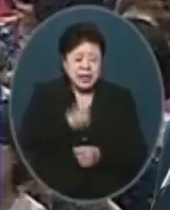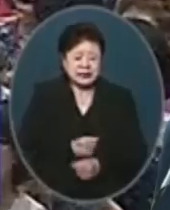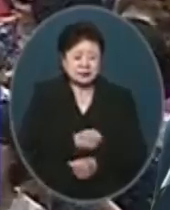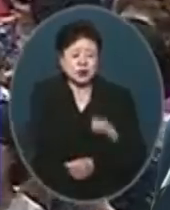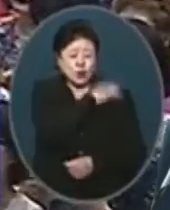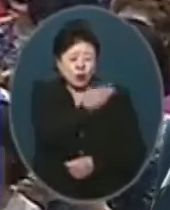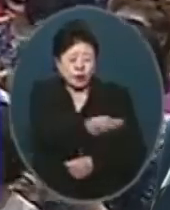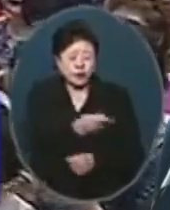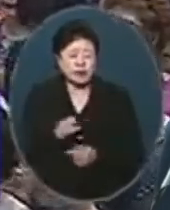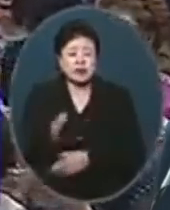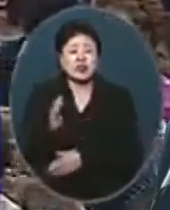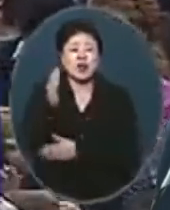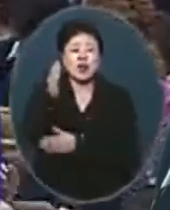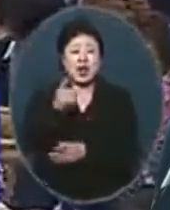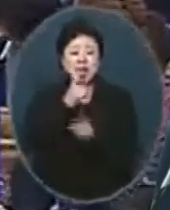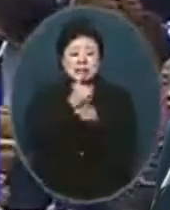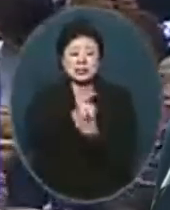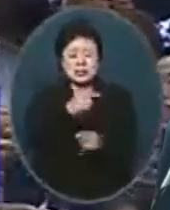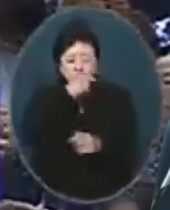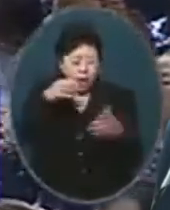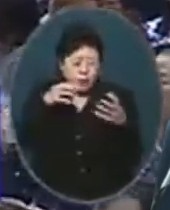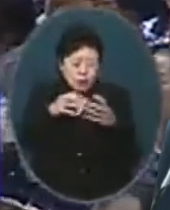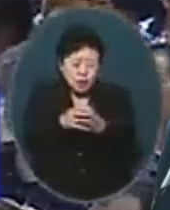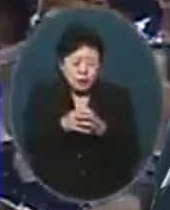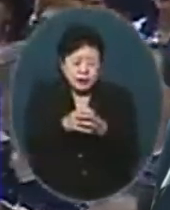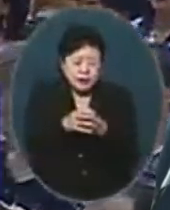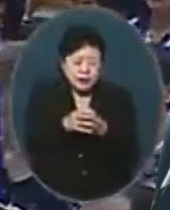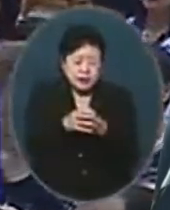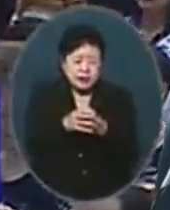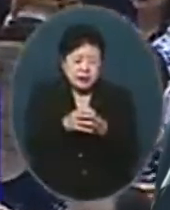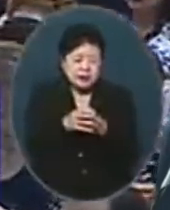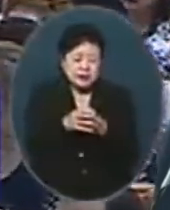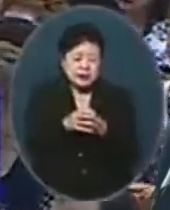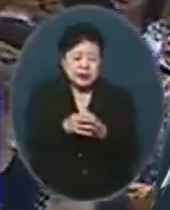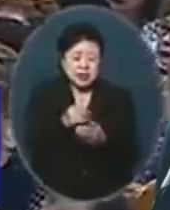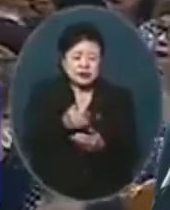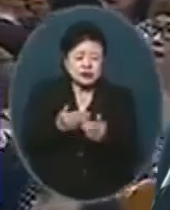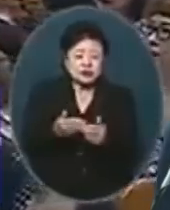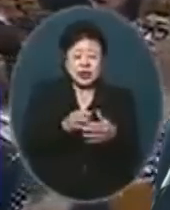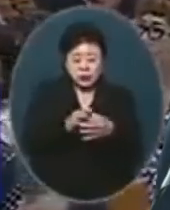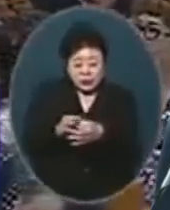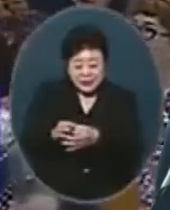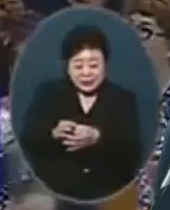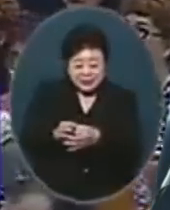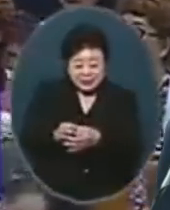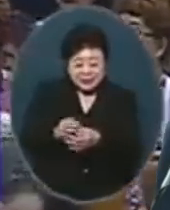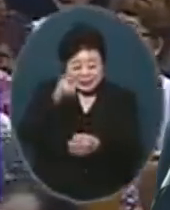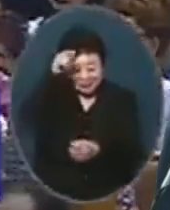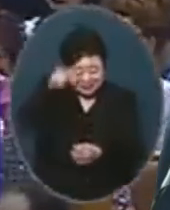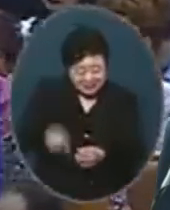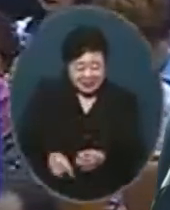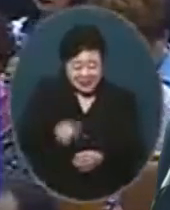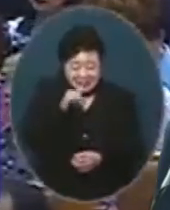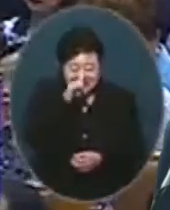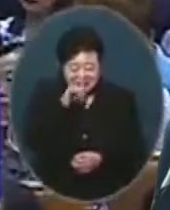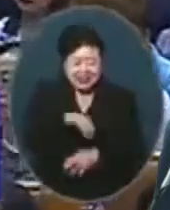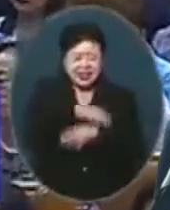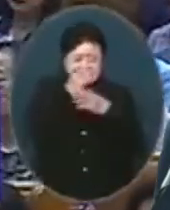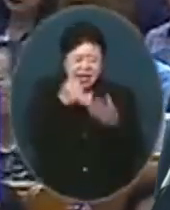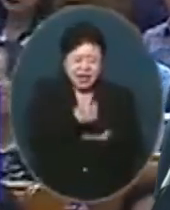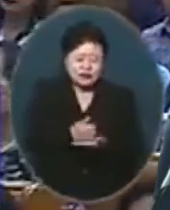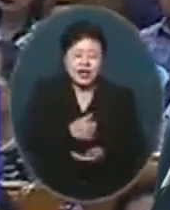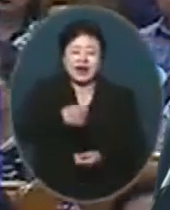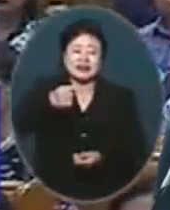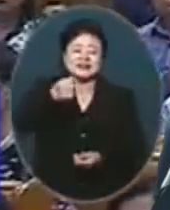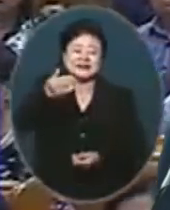위대하심과 권능과 영광과 승리와 위엄이 다 주께 속하였사오니 천지에 있는 것이